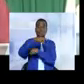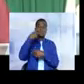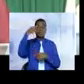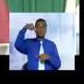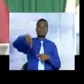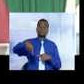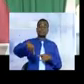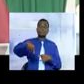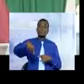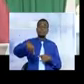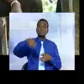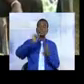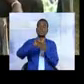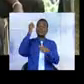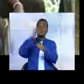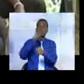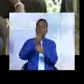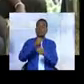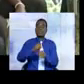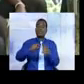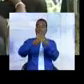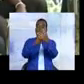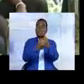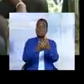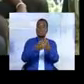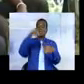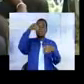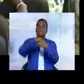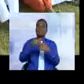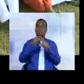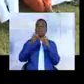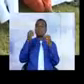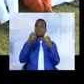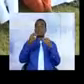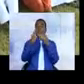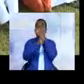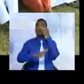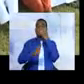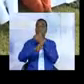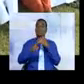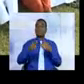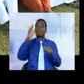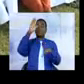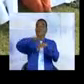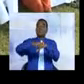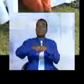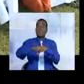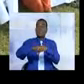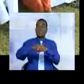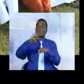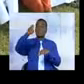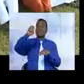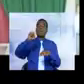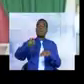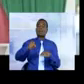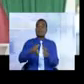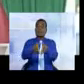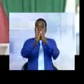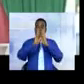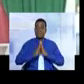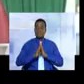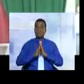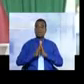que ce travail est en cours dans de nombreuses localités. Concernant les